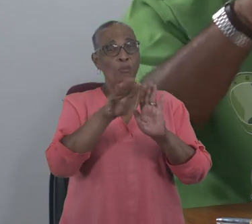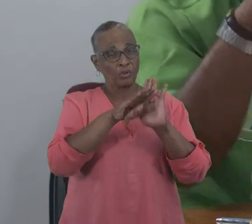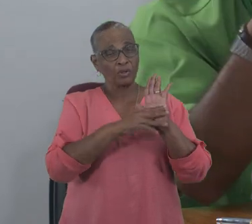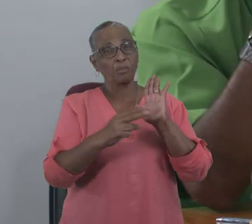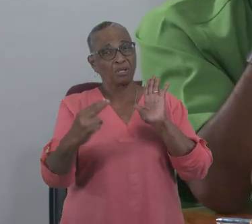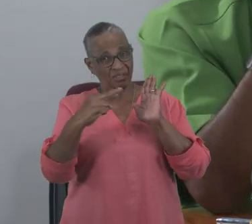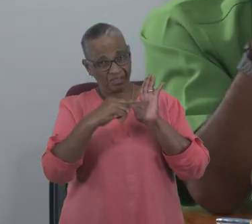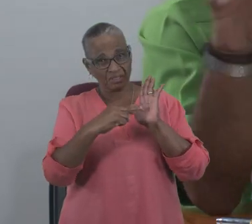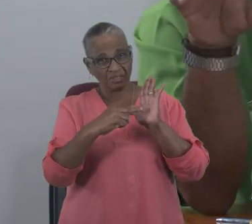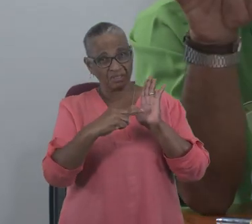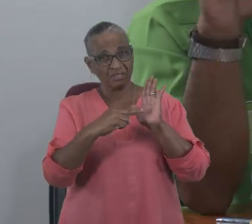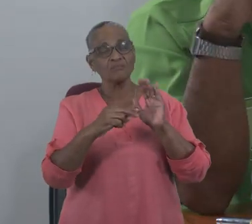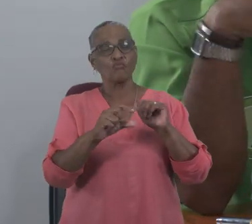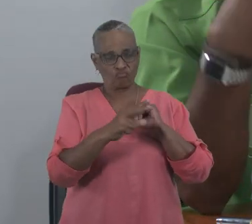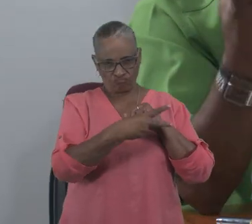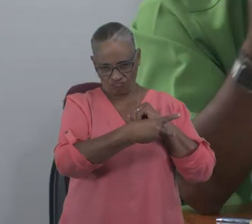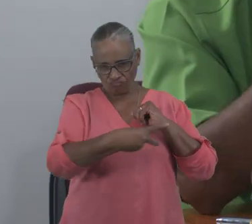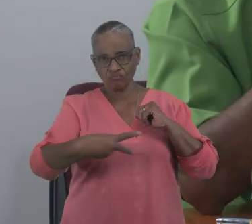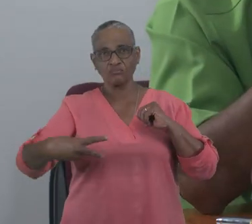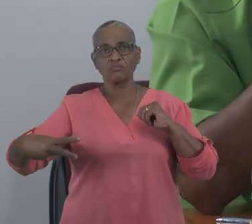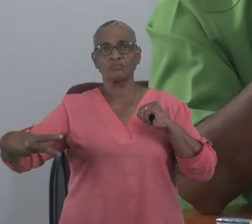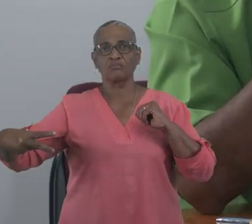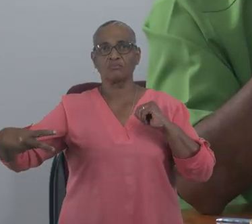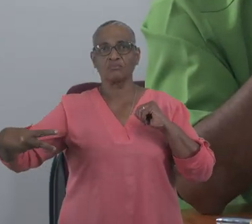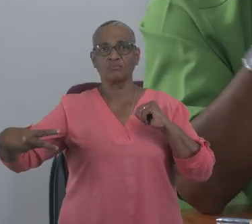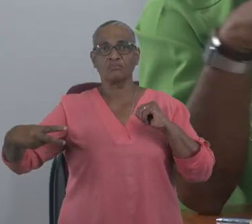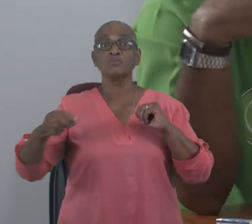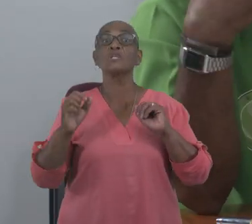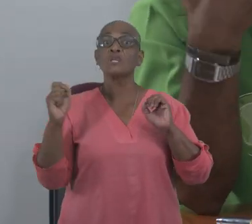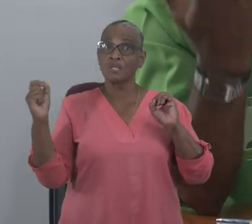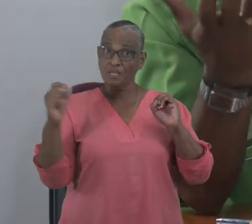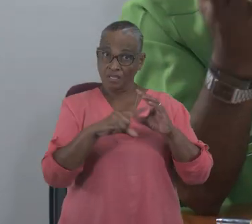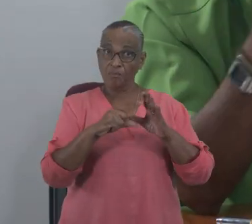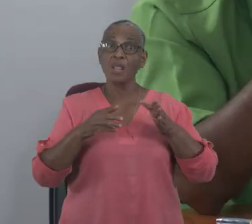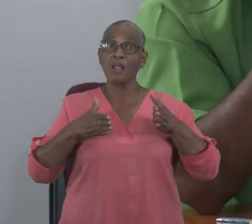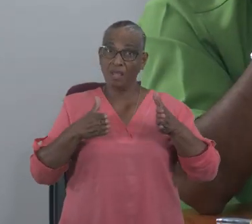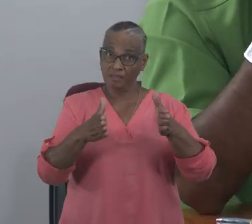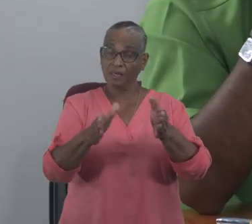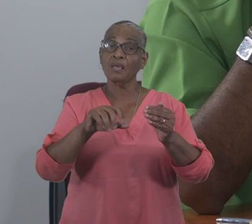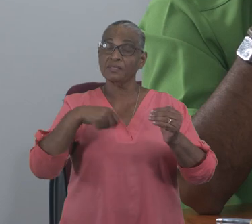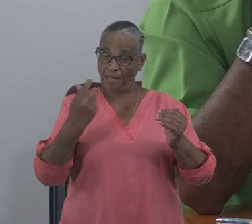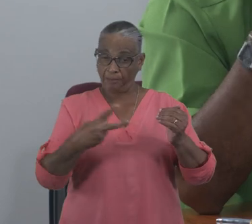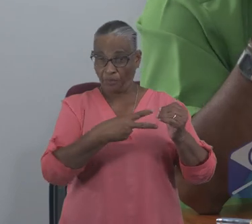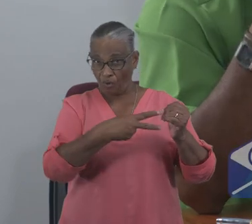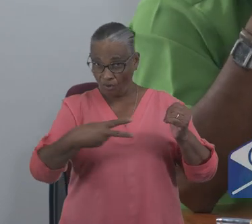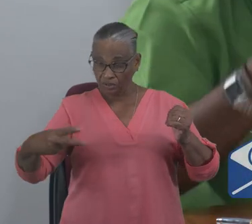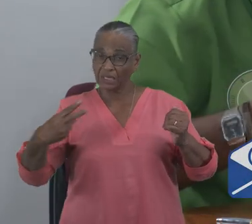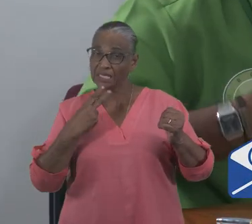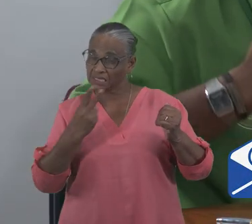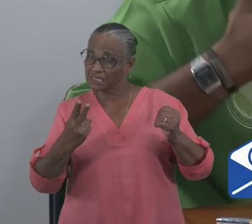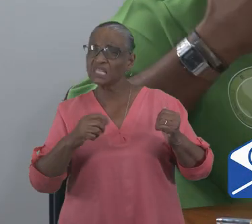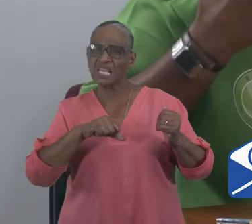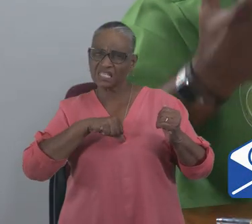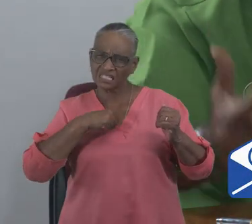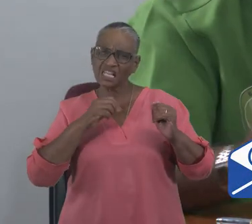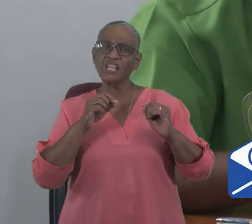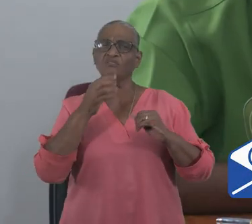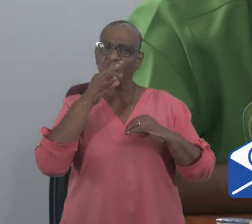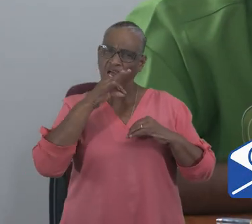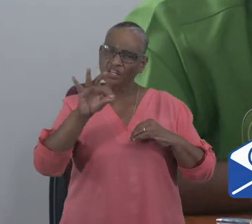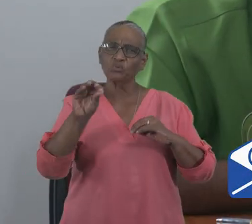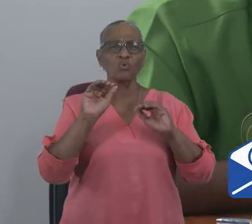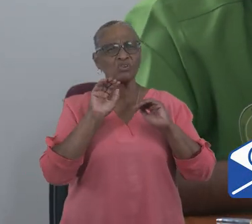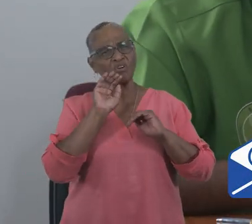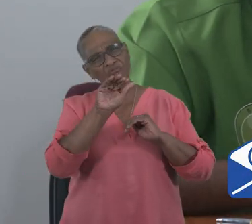8 5 0 9 4 6 0. Was je dat in het programma? Het wordt onderin later geschreven. Er is ook een e-mailadres waar u kan reageren. U kan geven